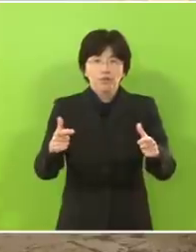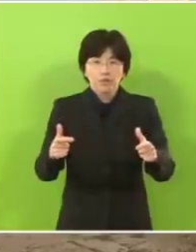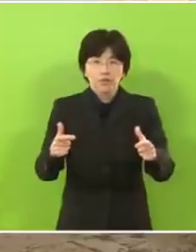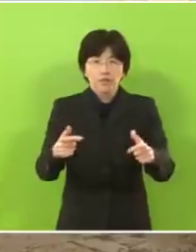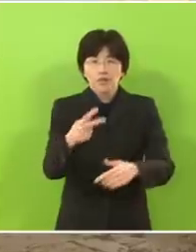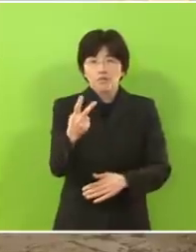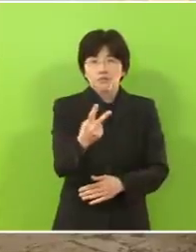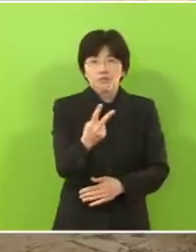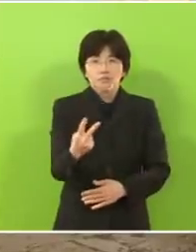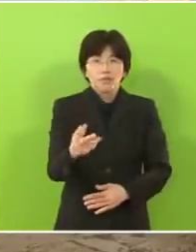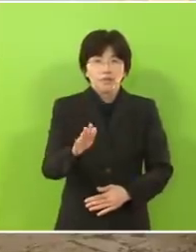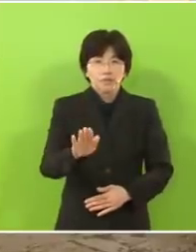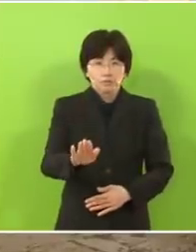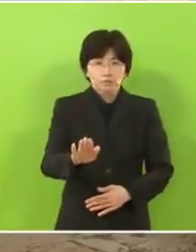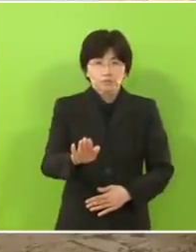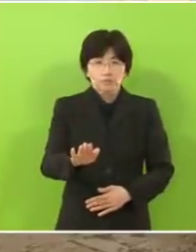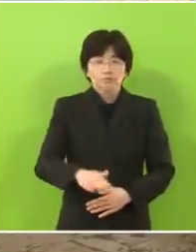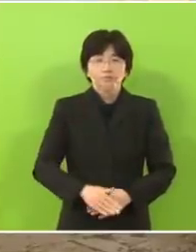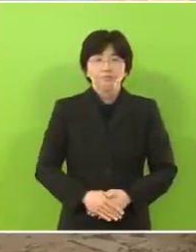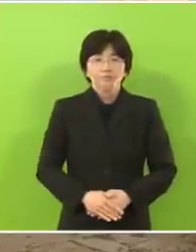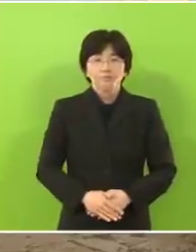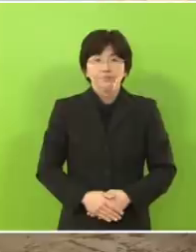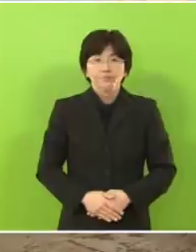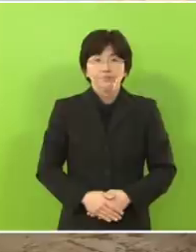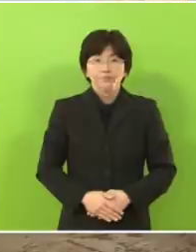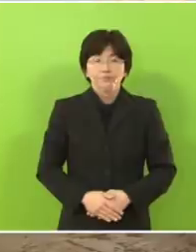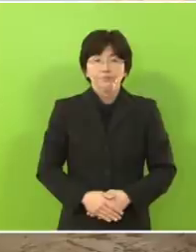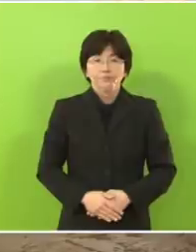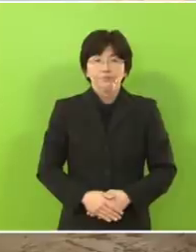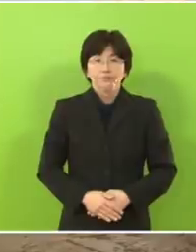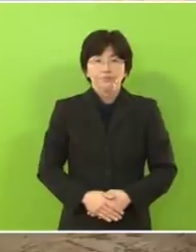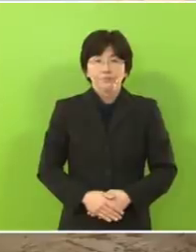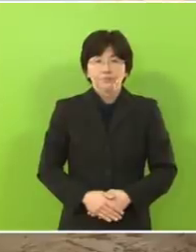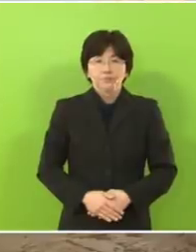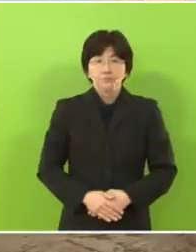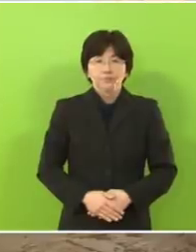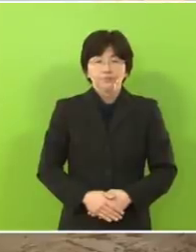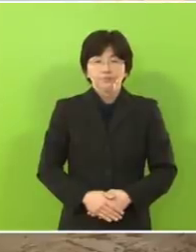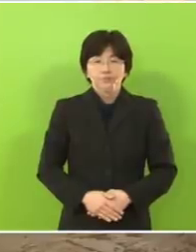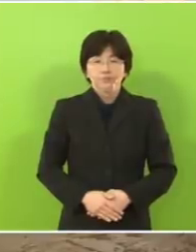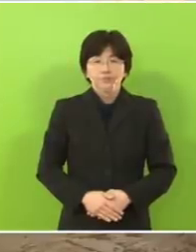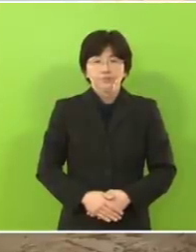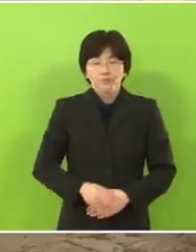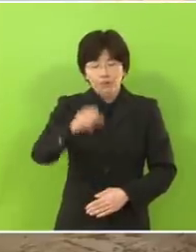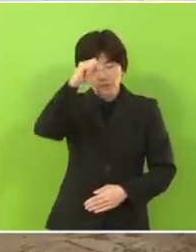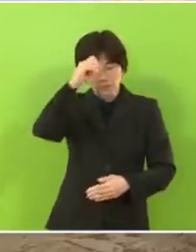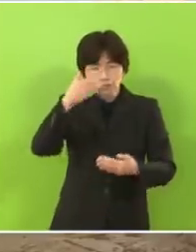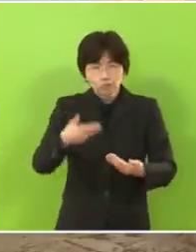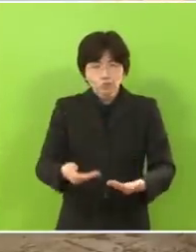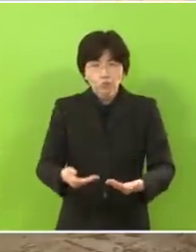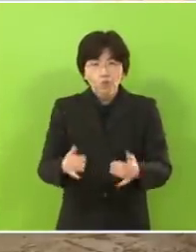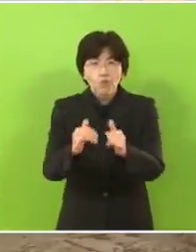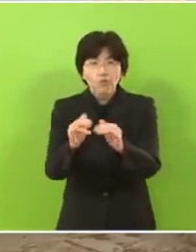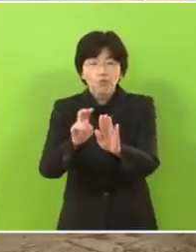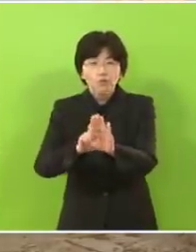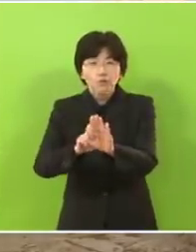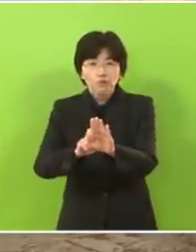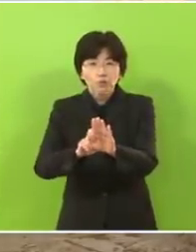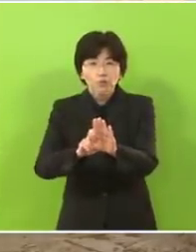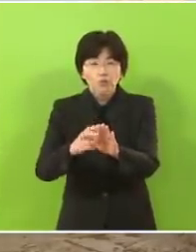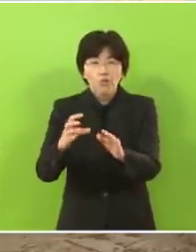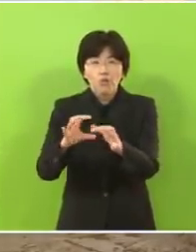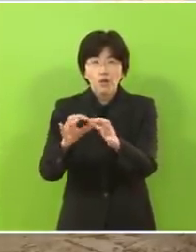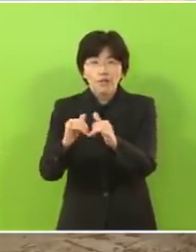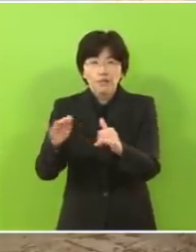2名となりました重症の治療にあたっている関係者の皆さん